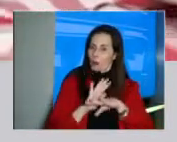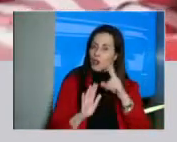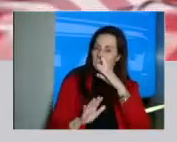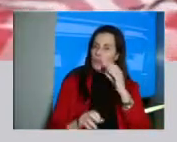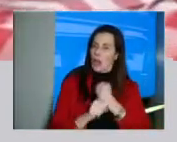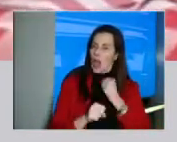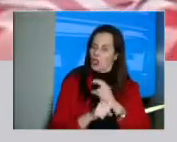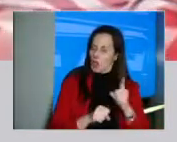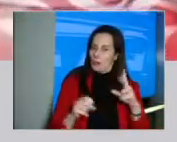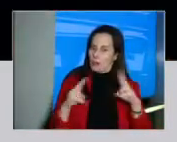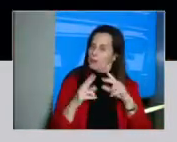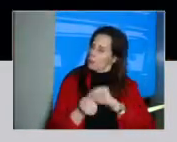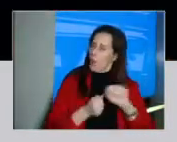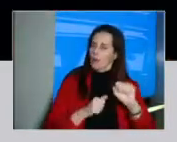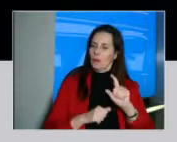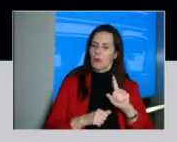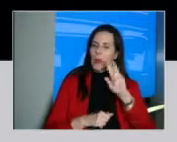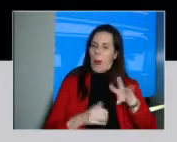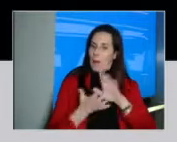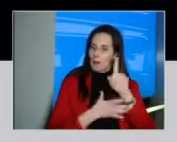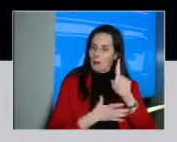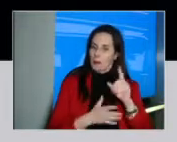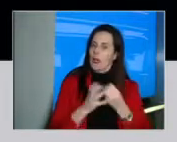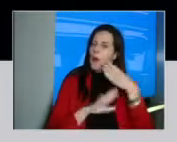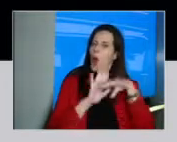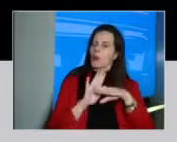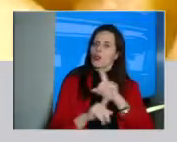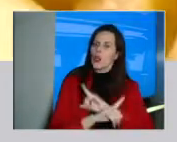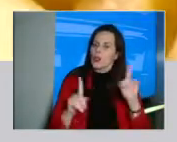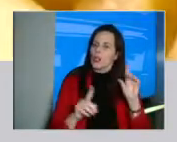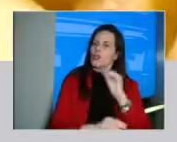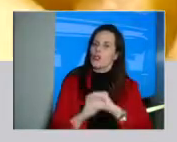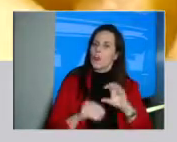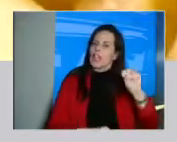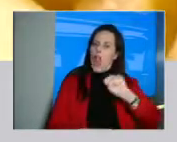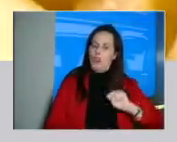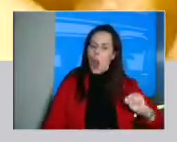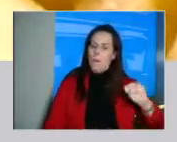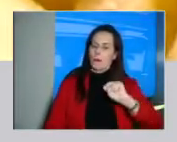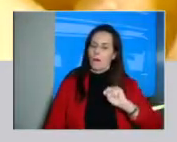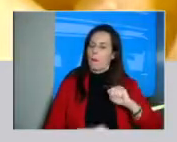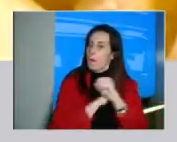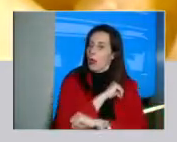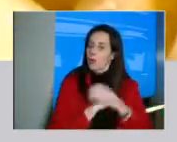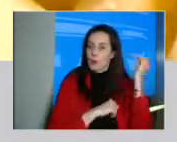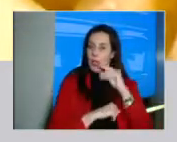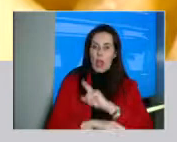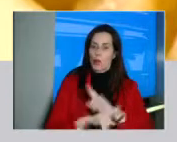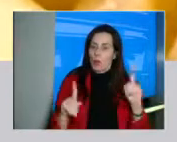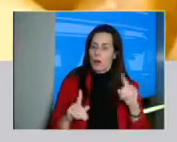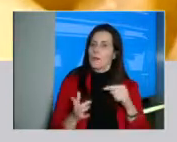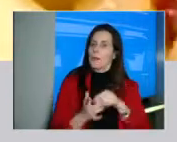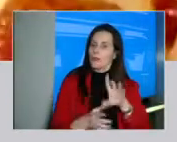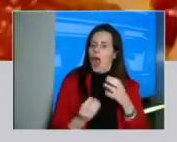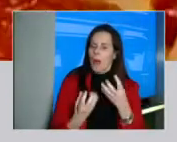שמנסים למגר שם את התופעה. ב-2011 קם חוק שאוסר על שימוש בקטשופ בקפיטריות של מכללות ובתי הספר, מכיוון